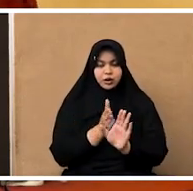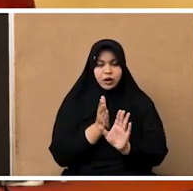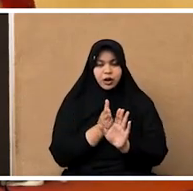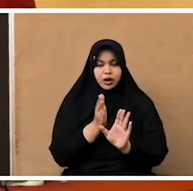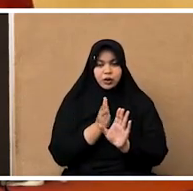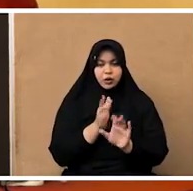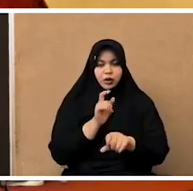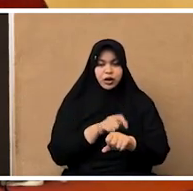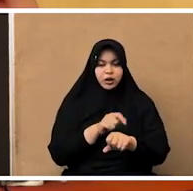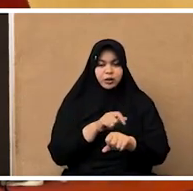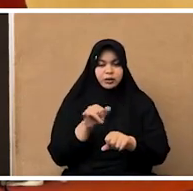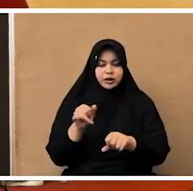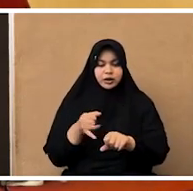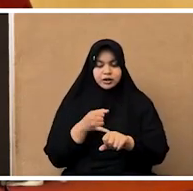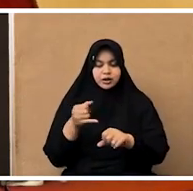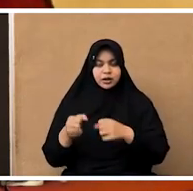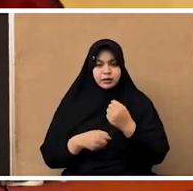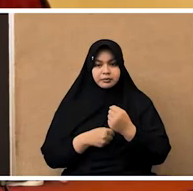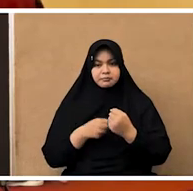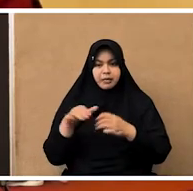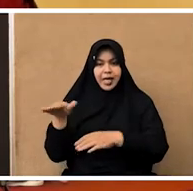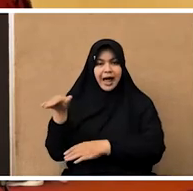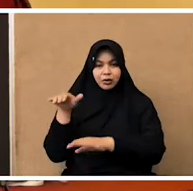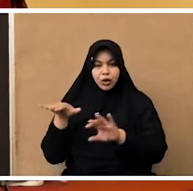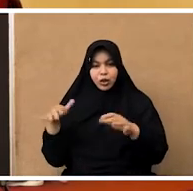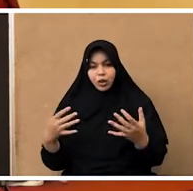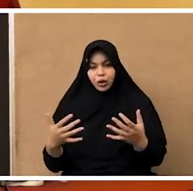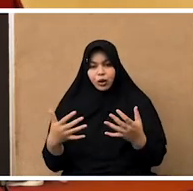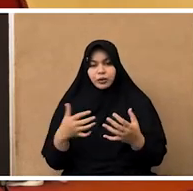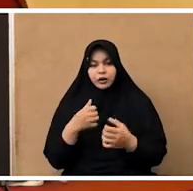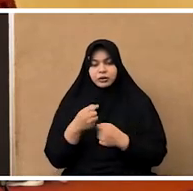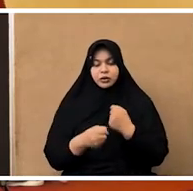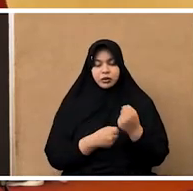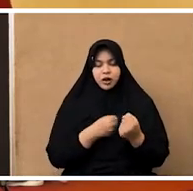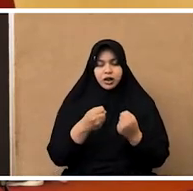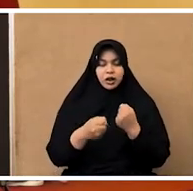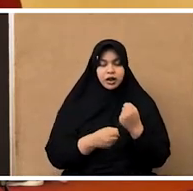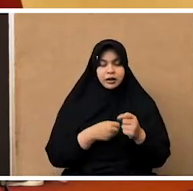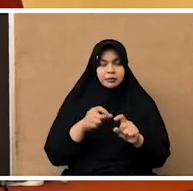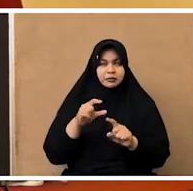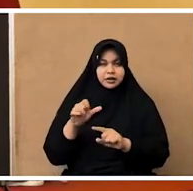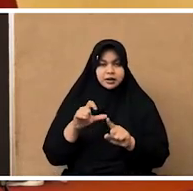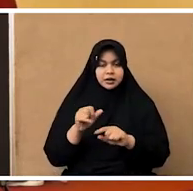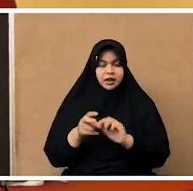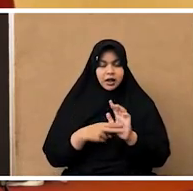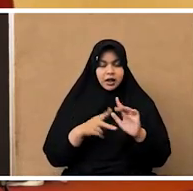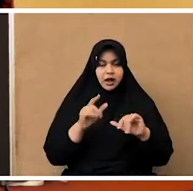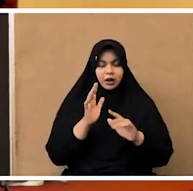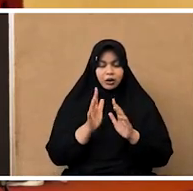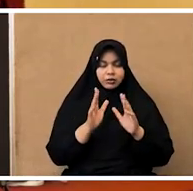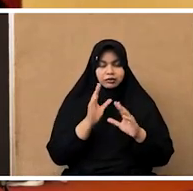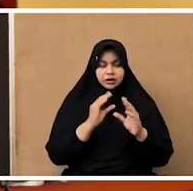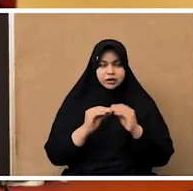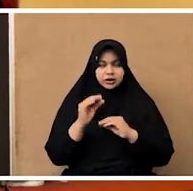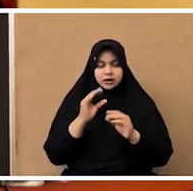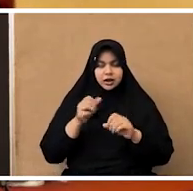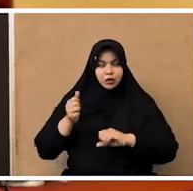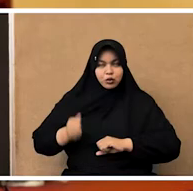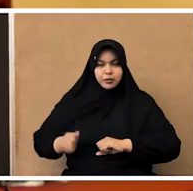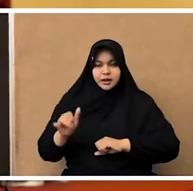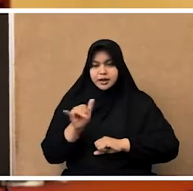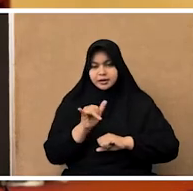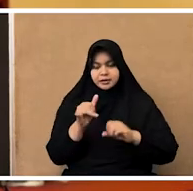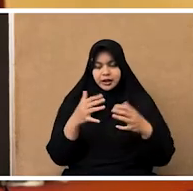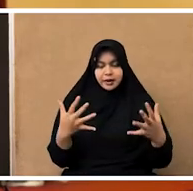ketika mereka menjadi pelaku atau melakukan perbuatan atau tindakan pidana Nah kalau bicara bentuk-bentuk pemindahan